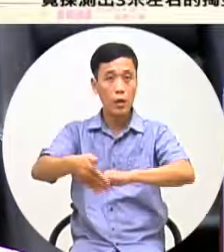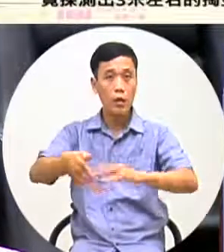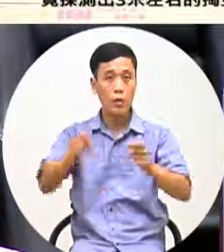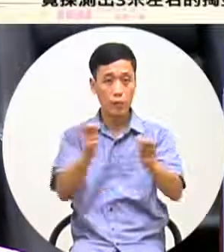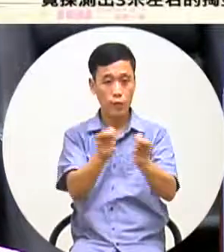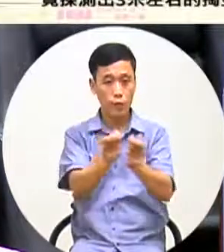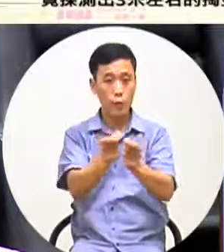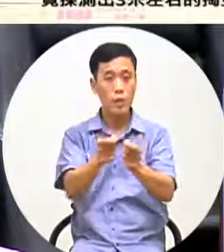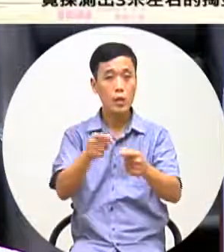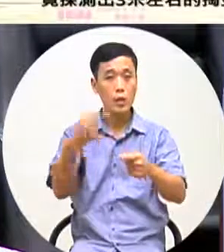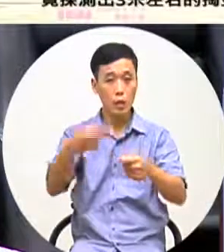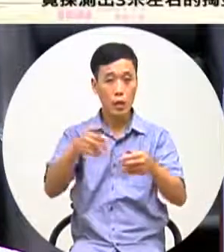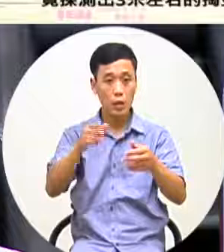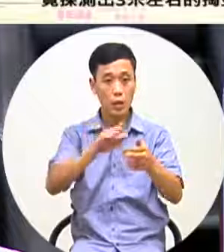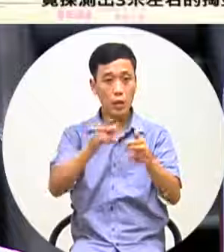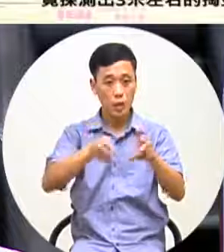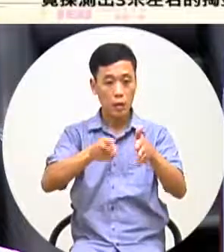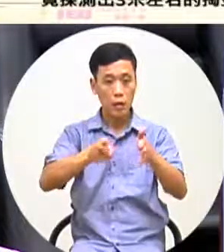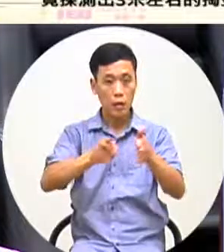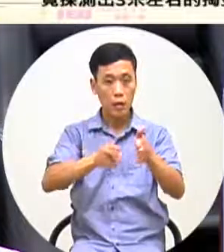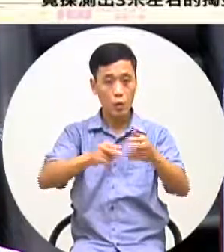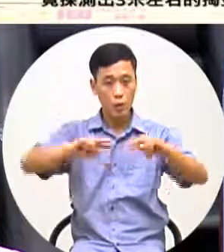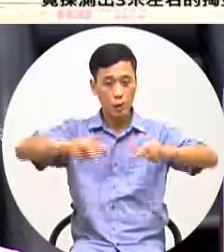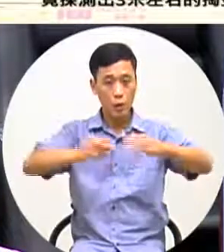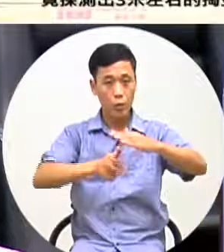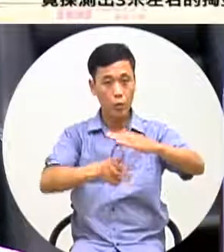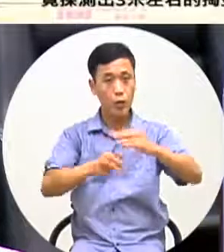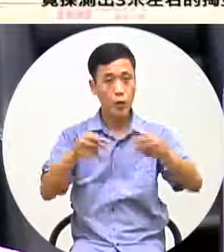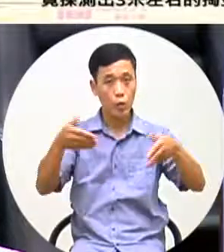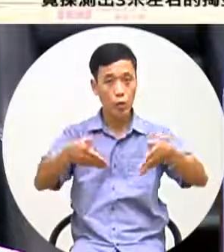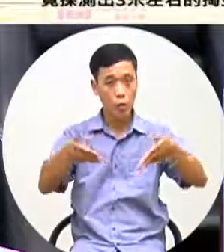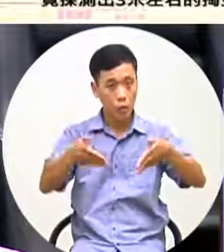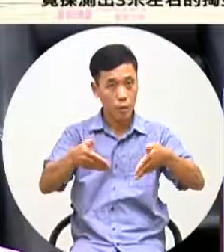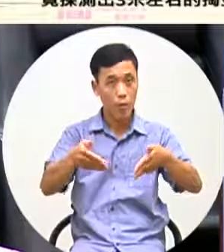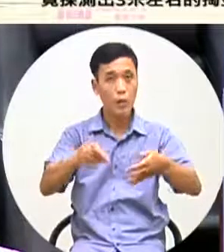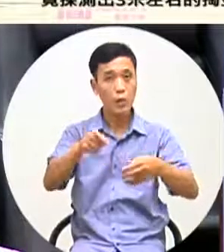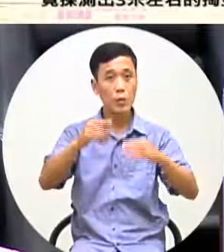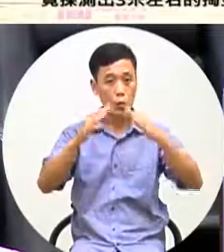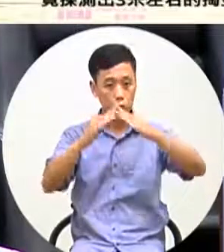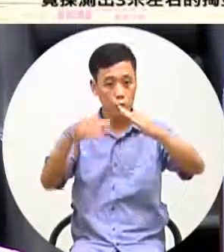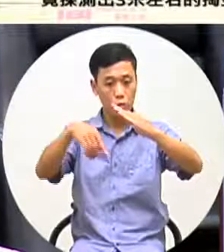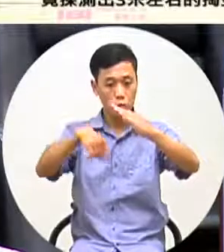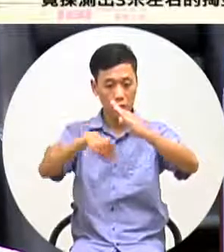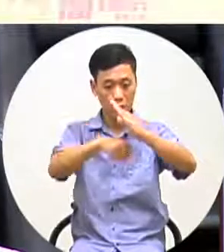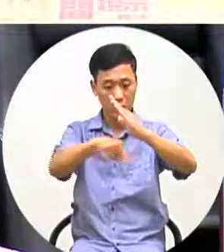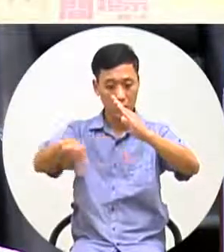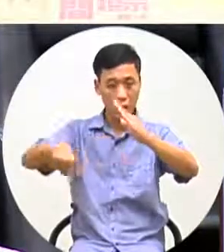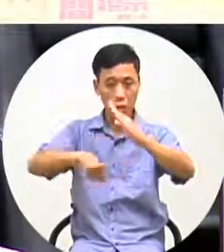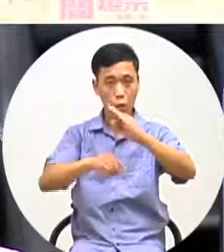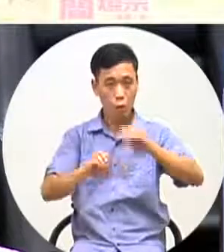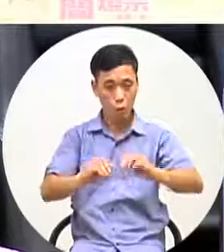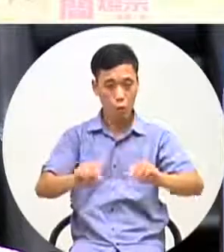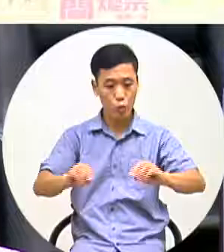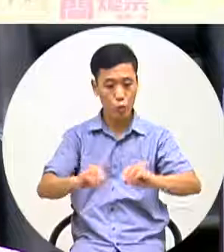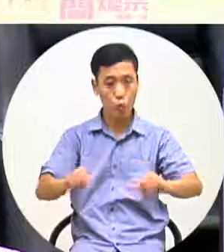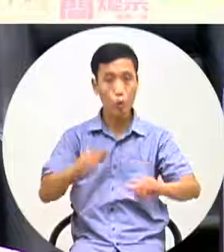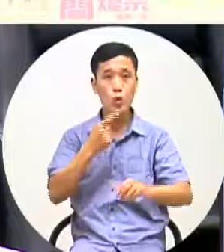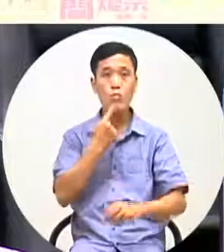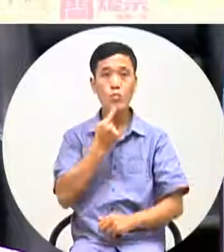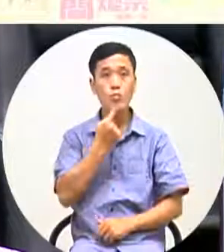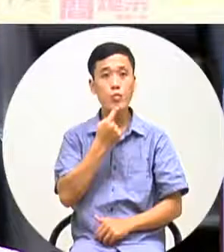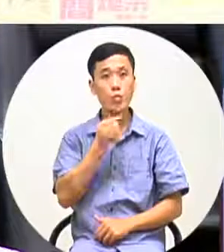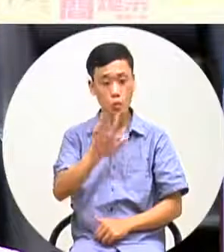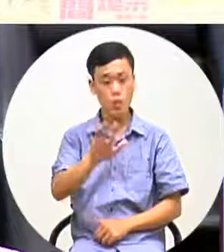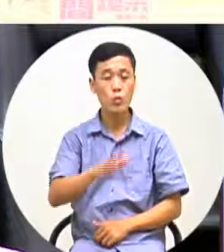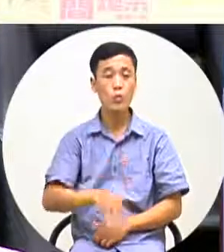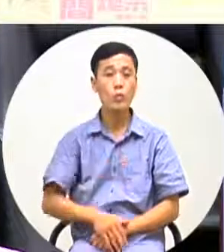们住家下面地基下面的土质，就像处长刚才讲的，已经开始松动了。好，所以在这边我可能要